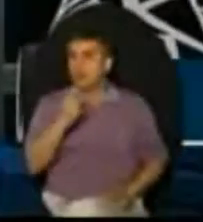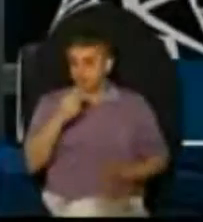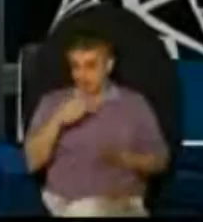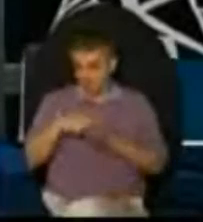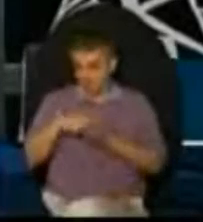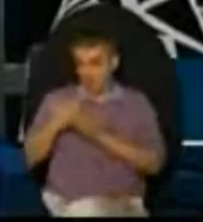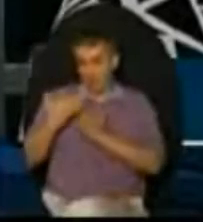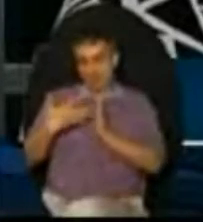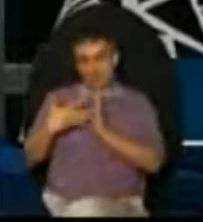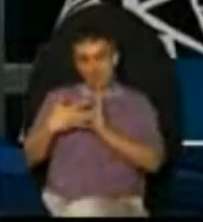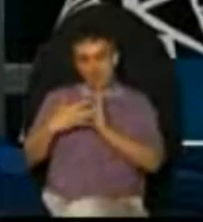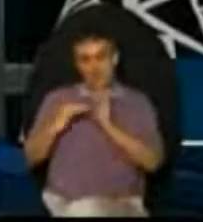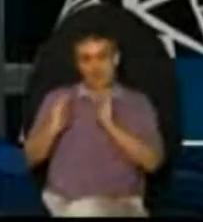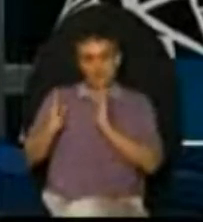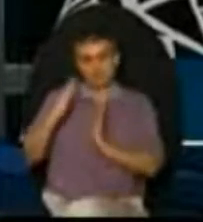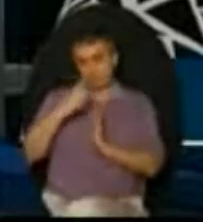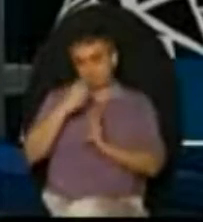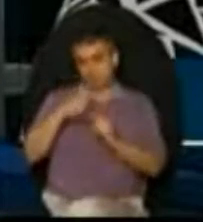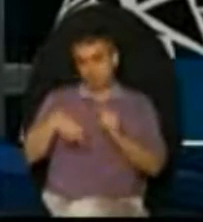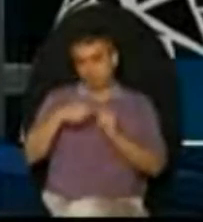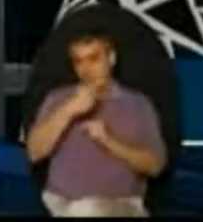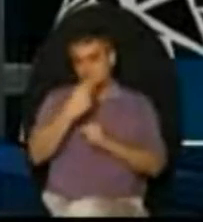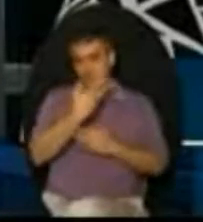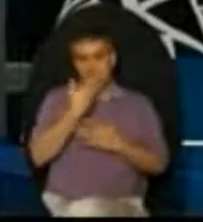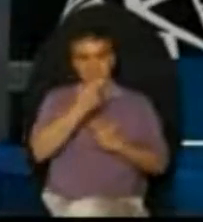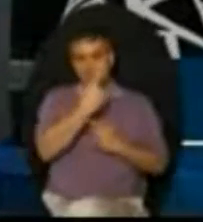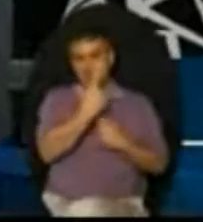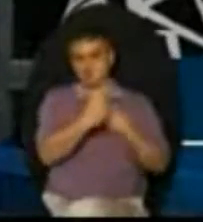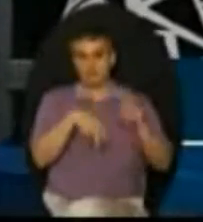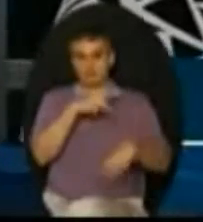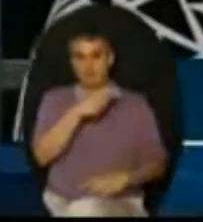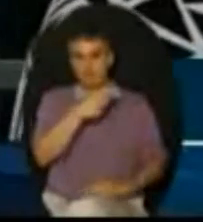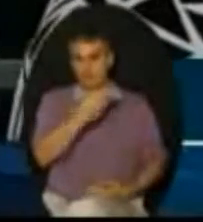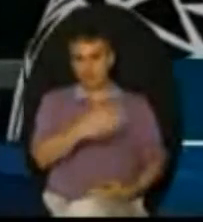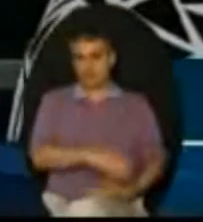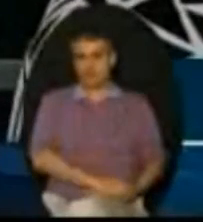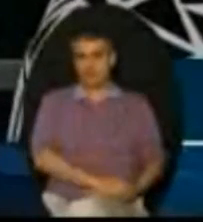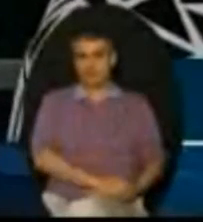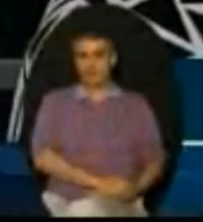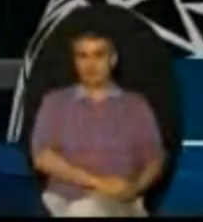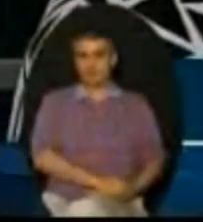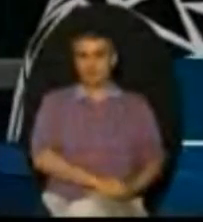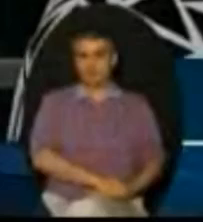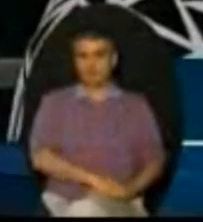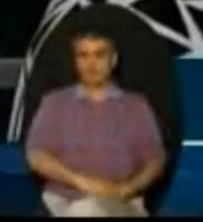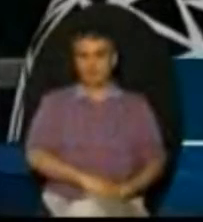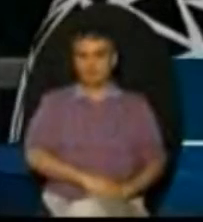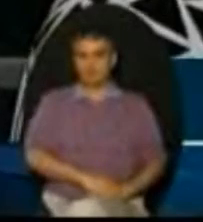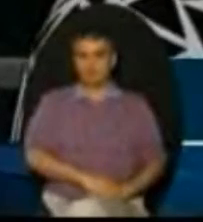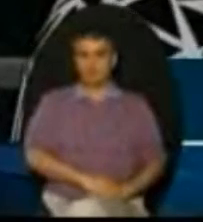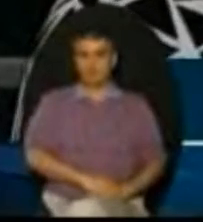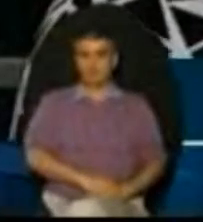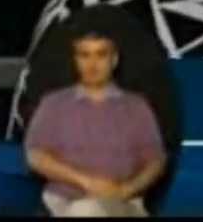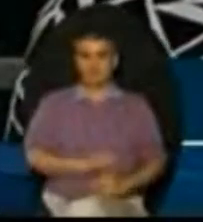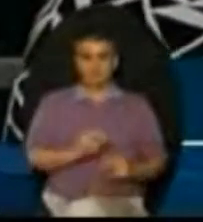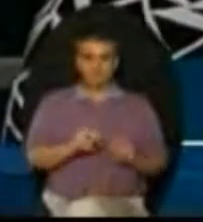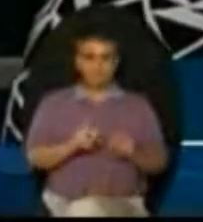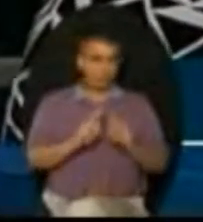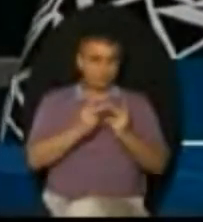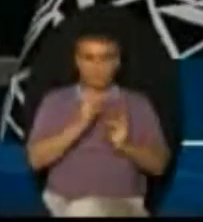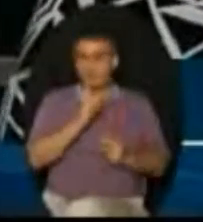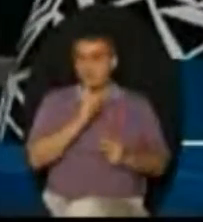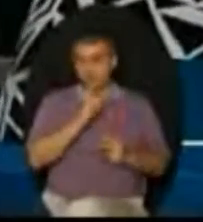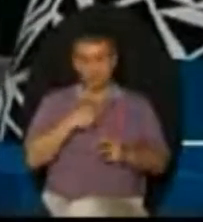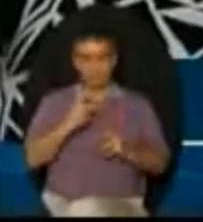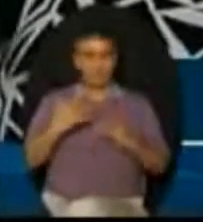סמך המדגם המוטה שאת נחשפת אליו כמטפלת, האם לטובת אותו מיעוט, נניח שהיינו